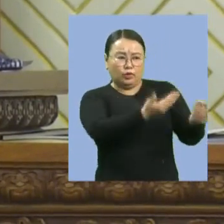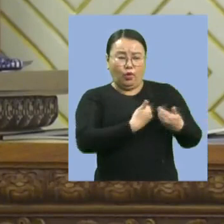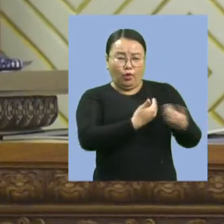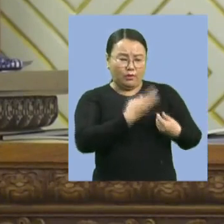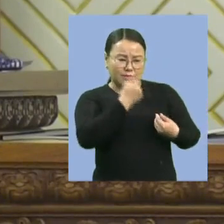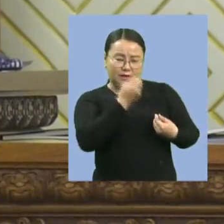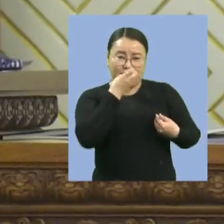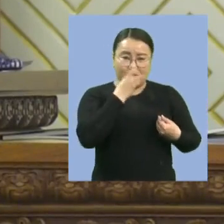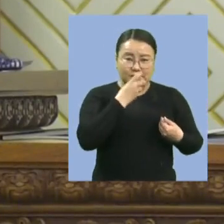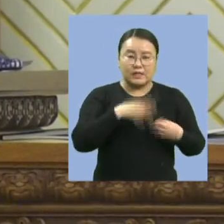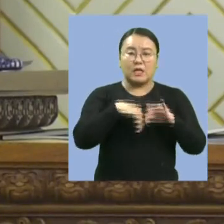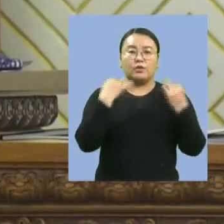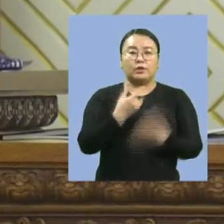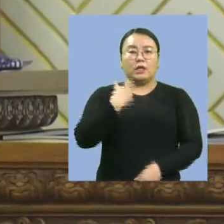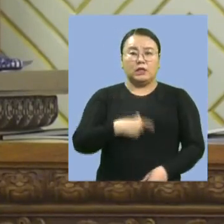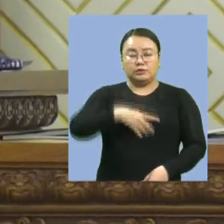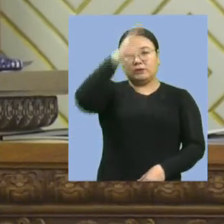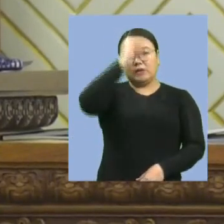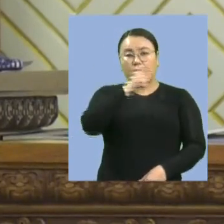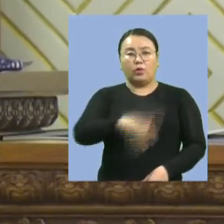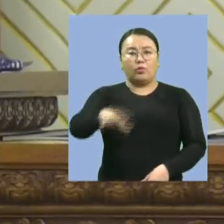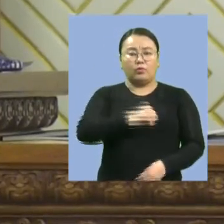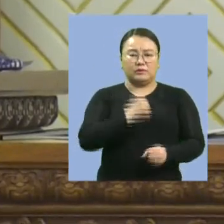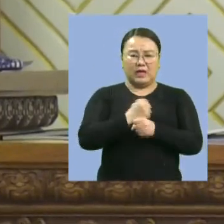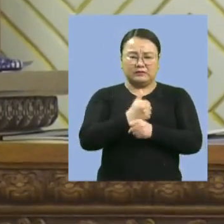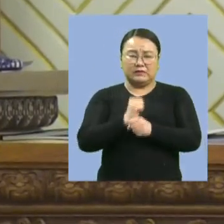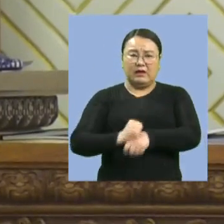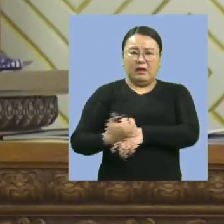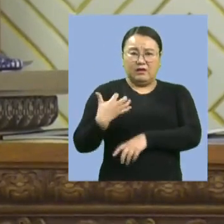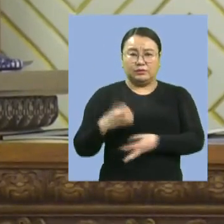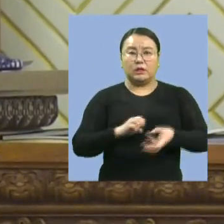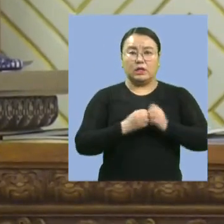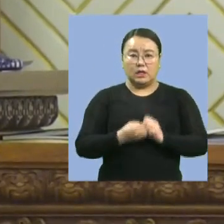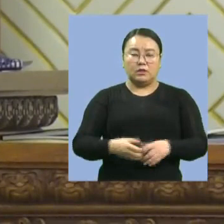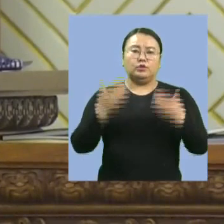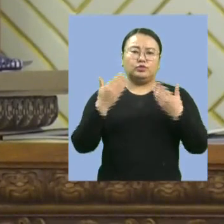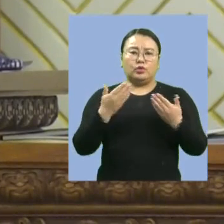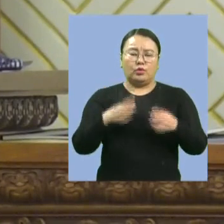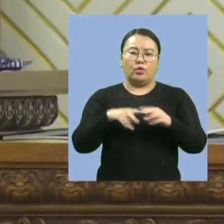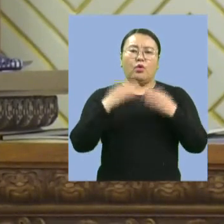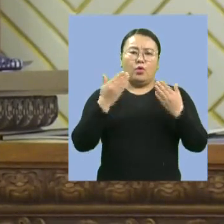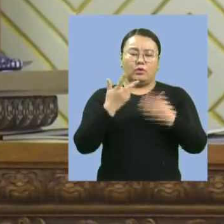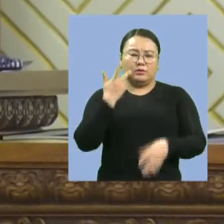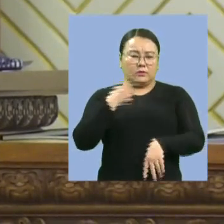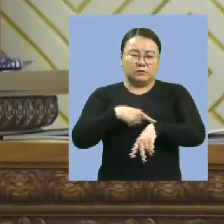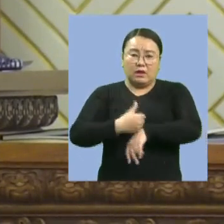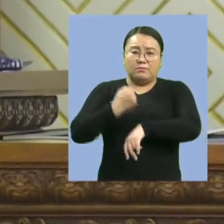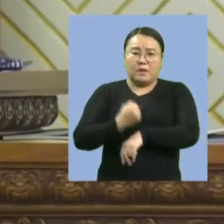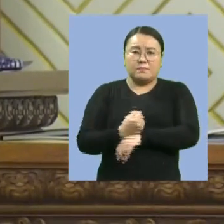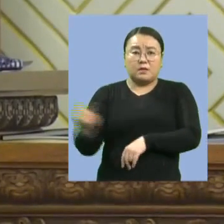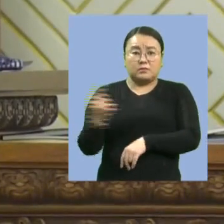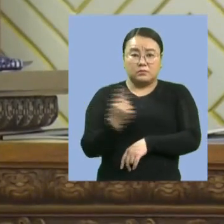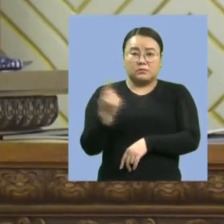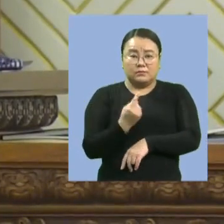шүүмжлэлийг харгалзан улсын хурлын гишүүд болон сайд нар үүрэгт ажилтаа хариуцлагатай хандаж хурал чуулгандаа өдөртөө цаг